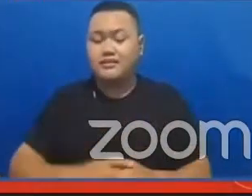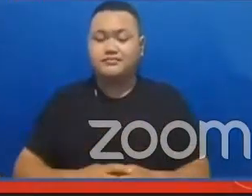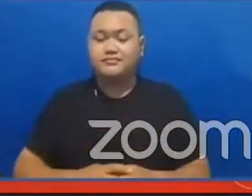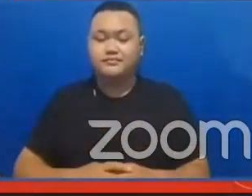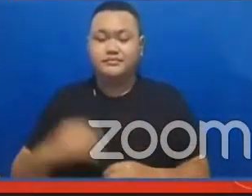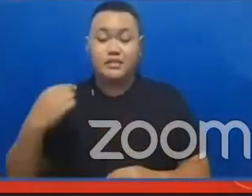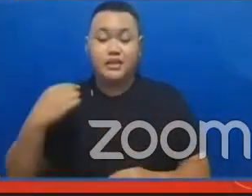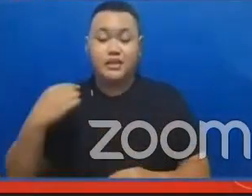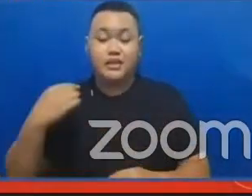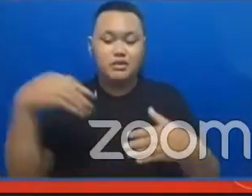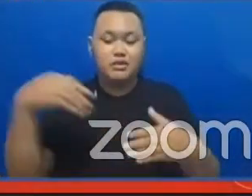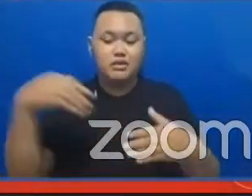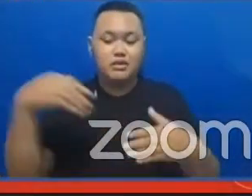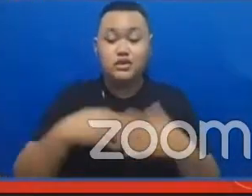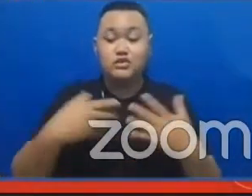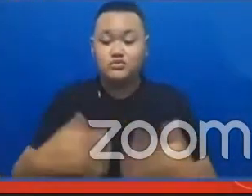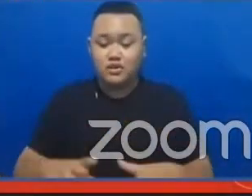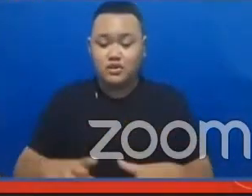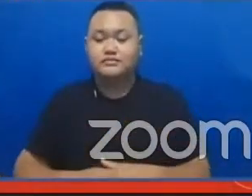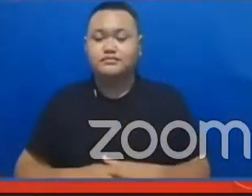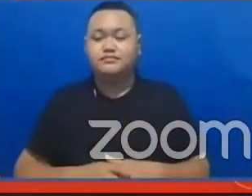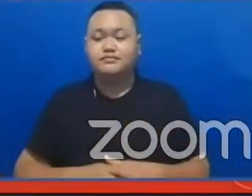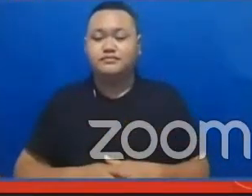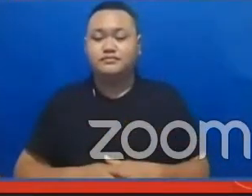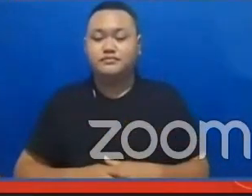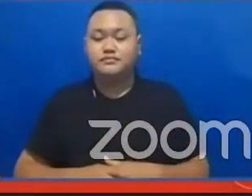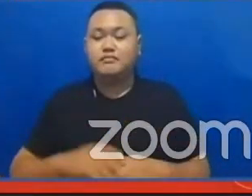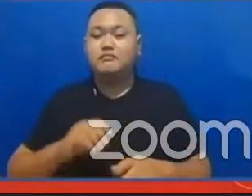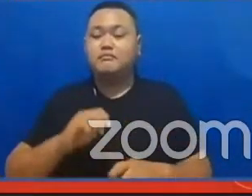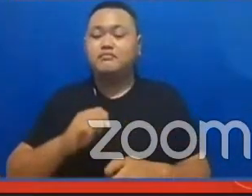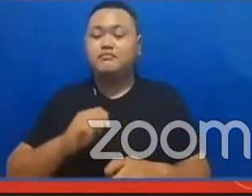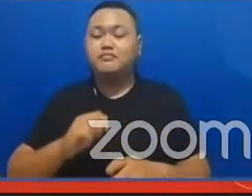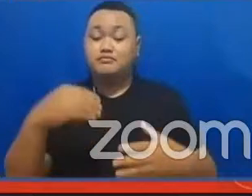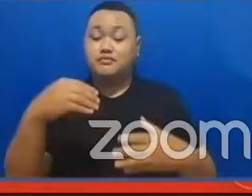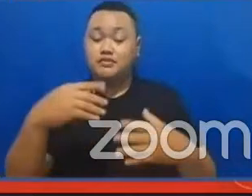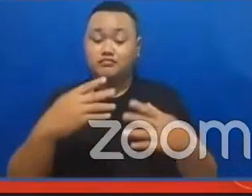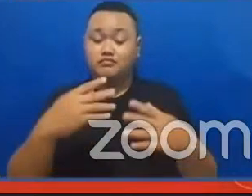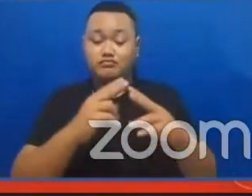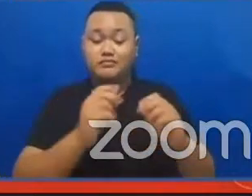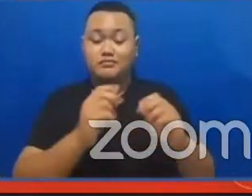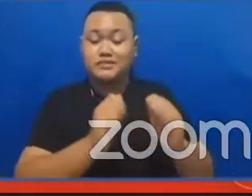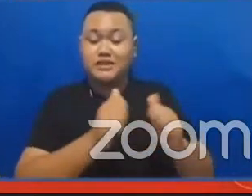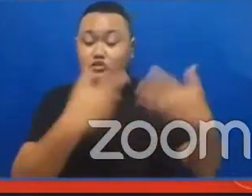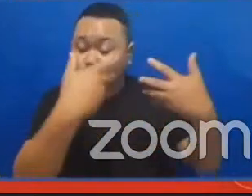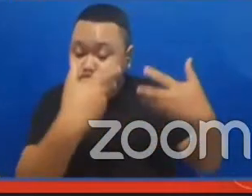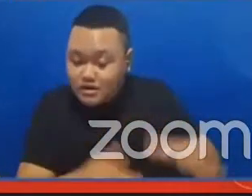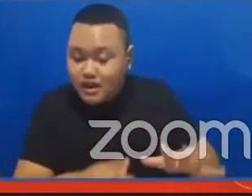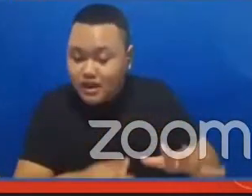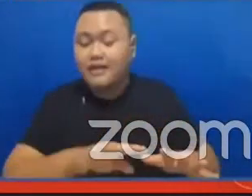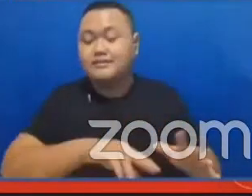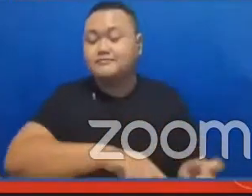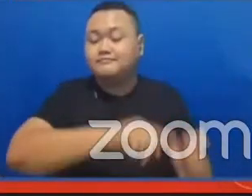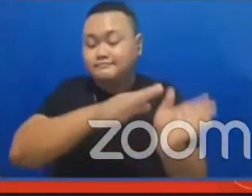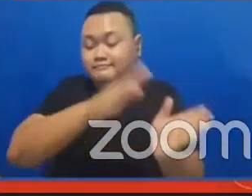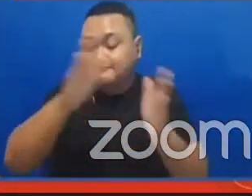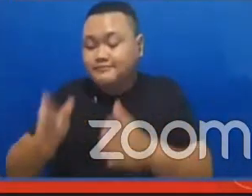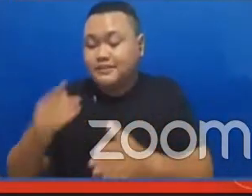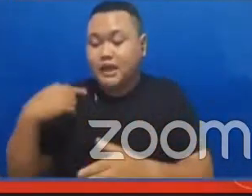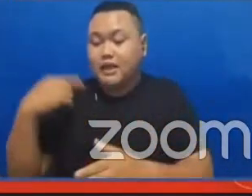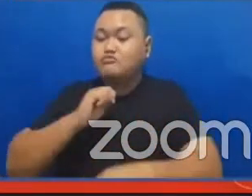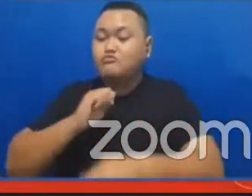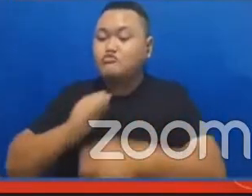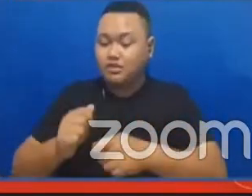kita masukkan dulu, kemudian baru kita embedded, baru kita buat bahan ajarnya. Jadi nggak sekonyong-konyong kita buat bahan ajarnya atas keadaan